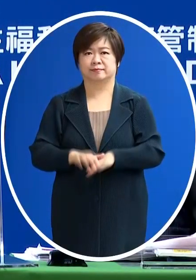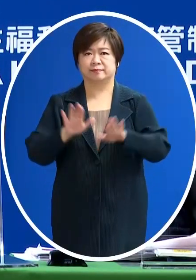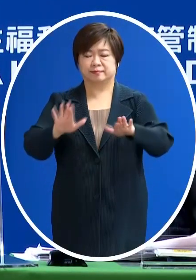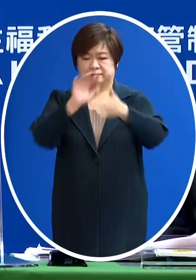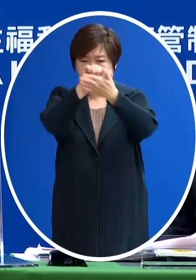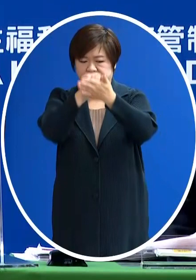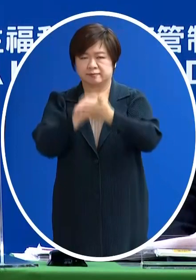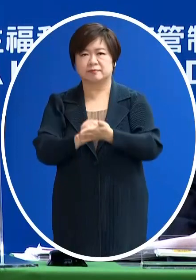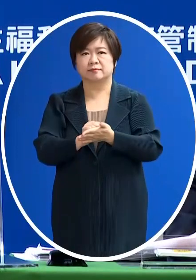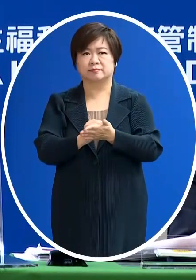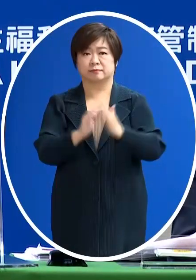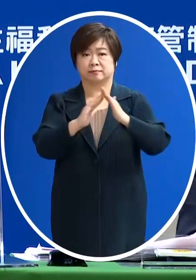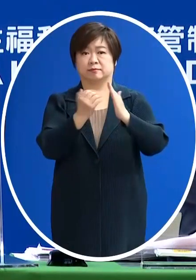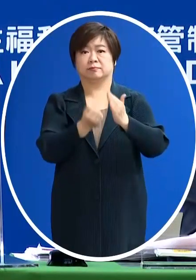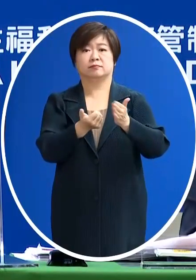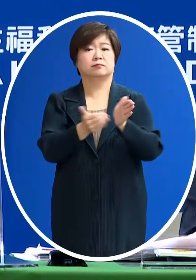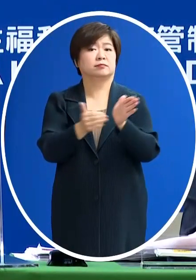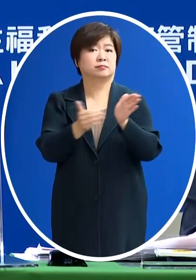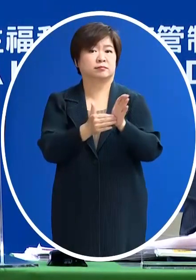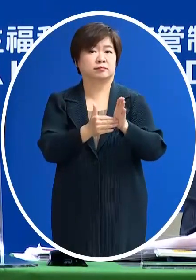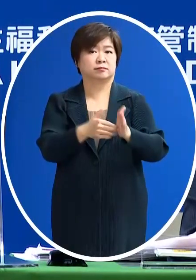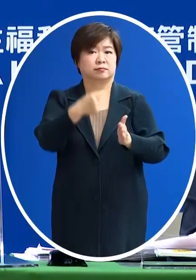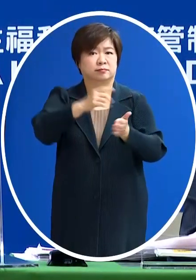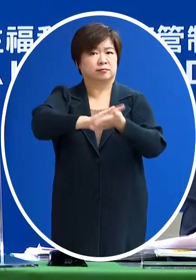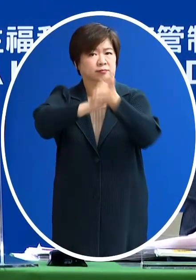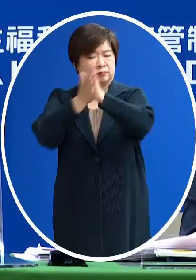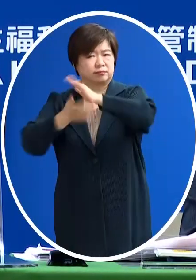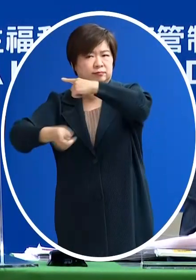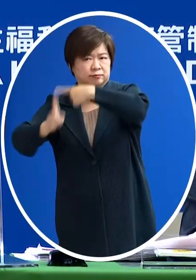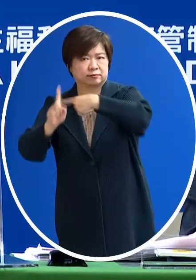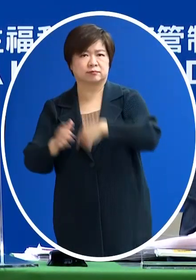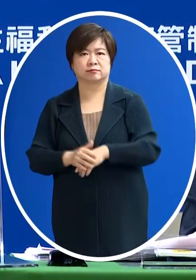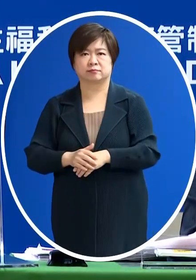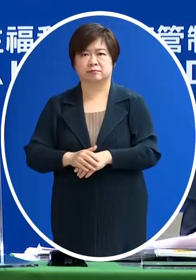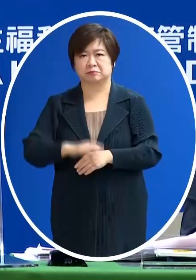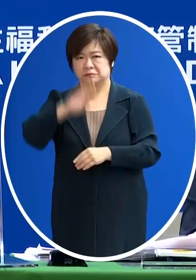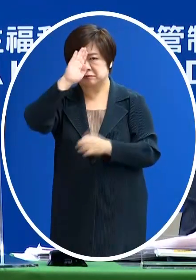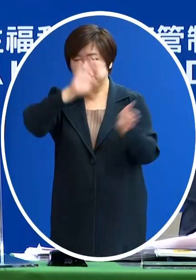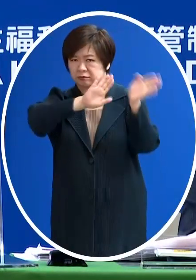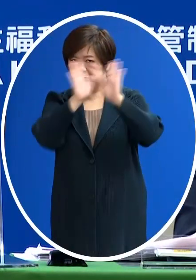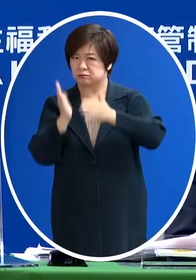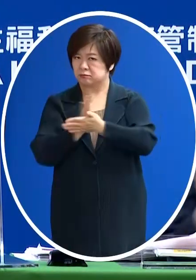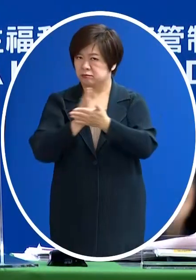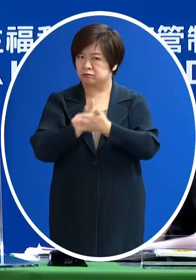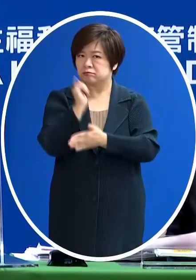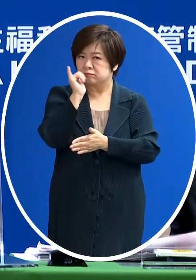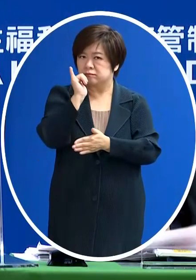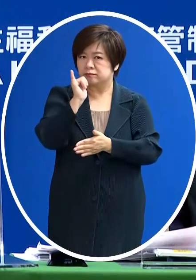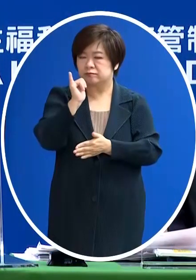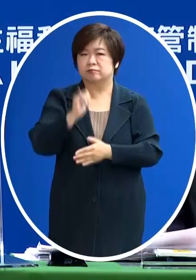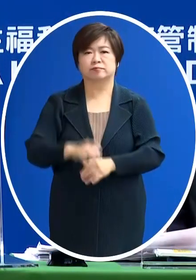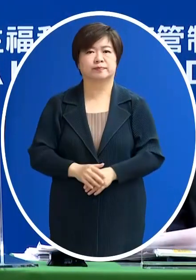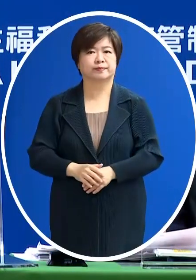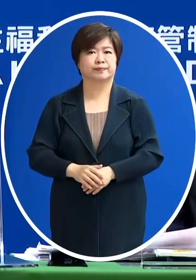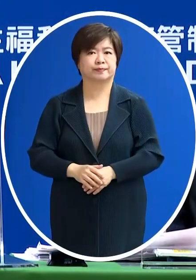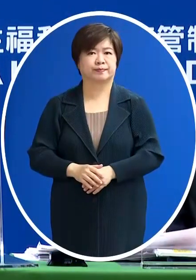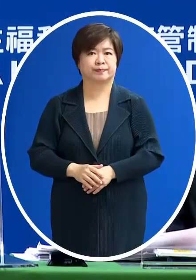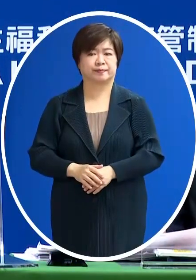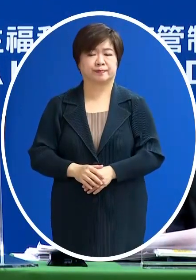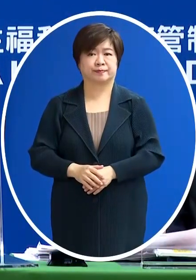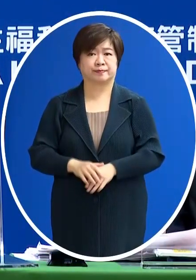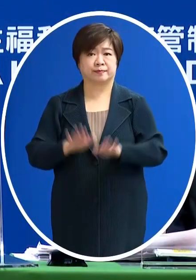都是阴转阳，相对的这疫情看起来是比较稳定。那至于今天虽